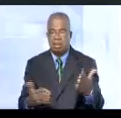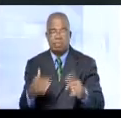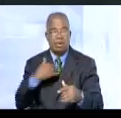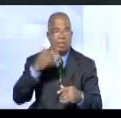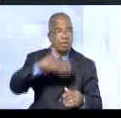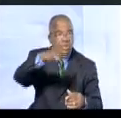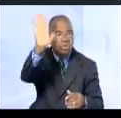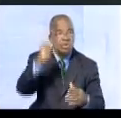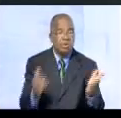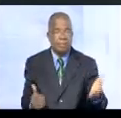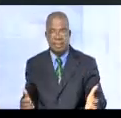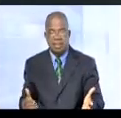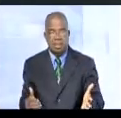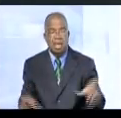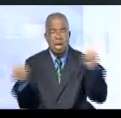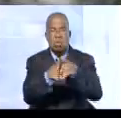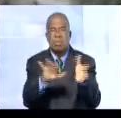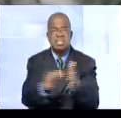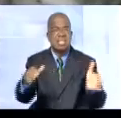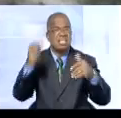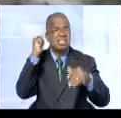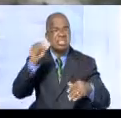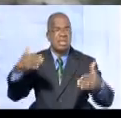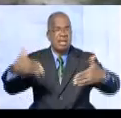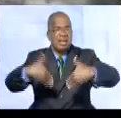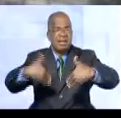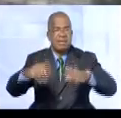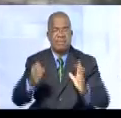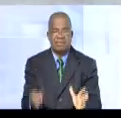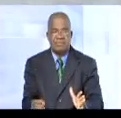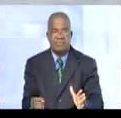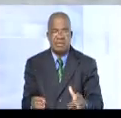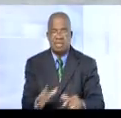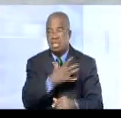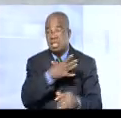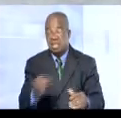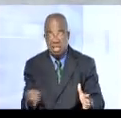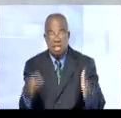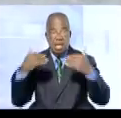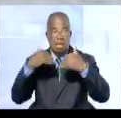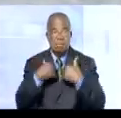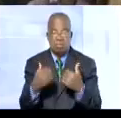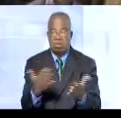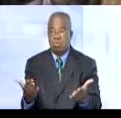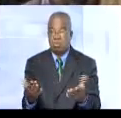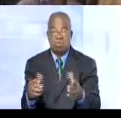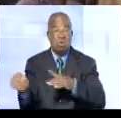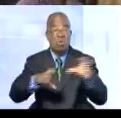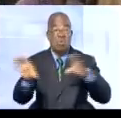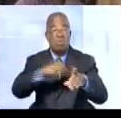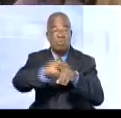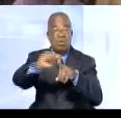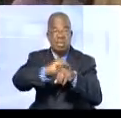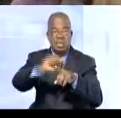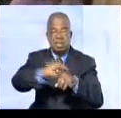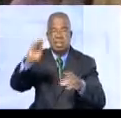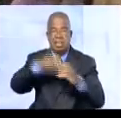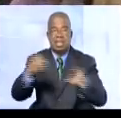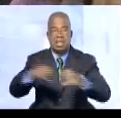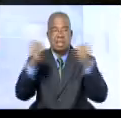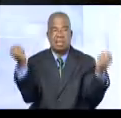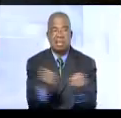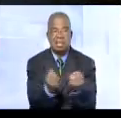Marie-Noël, 1500 jeunes diplômés bénéficient d'un stage en entreprise grâce à l'AGEP, un programme que son directeur général veut étendre à